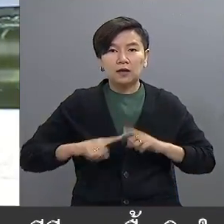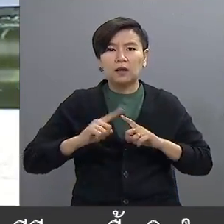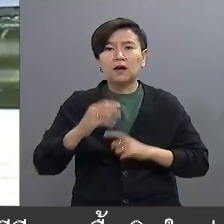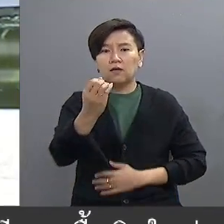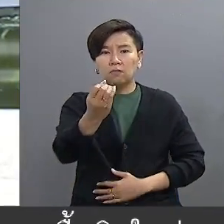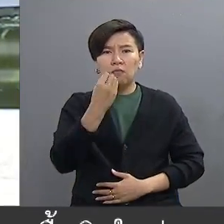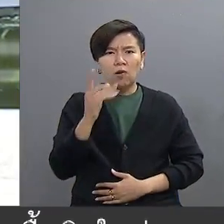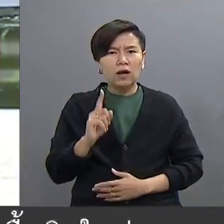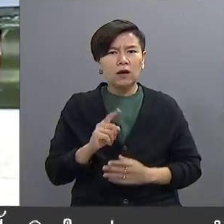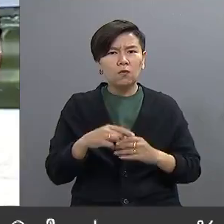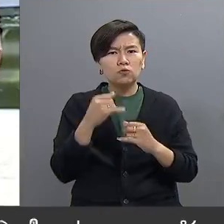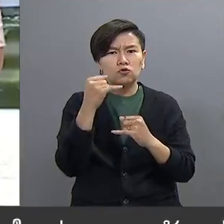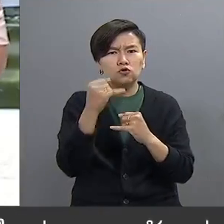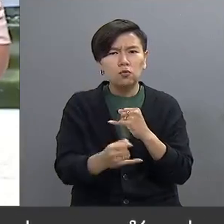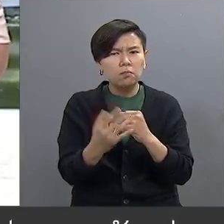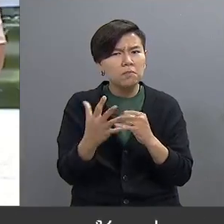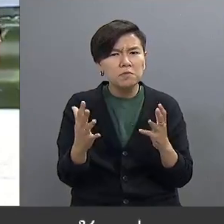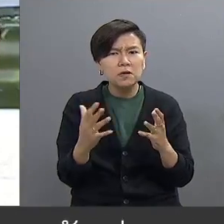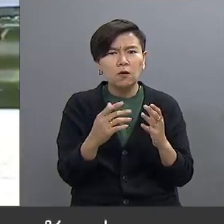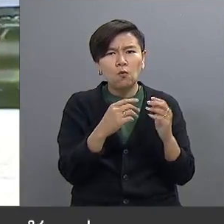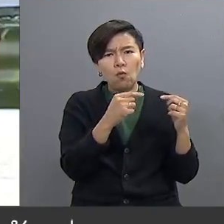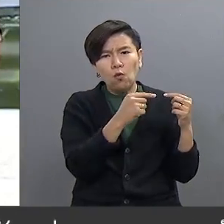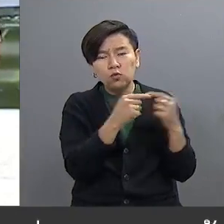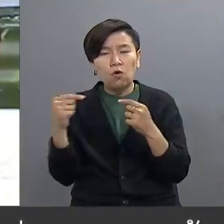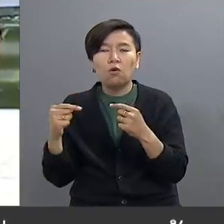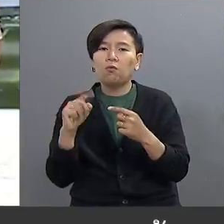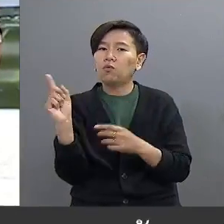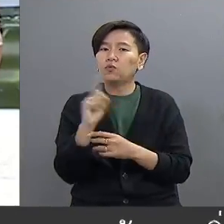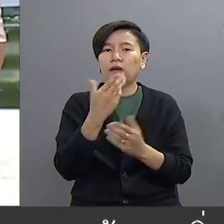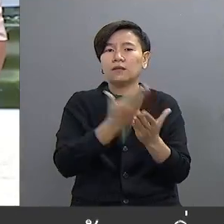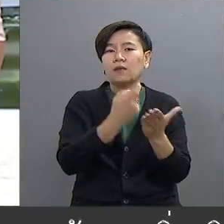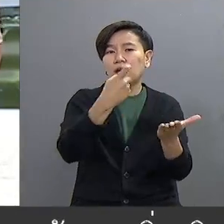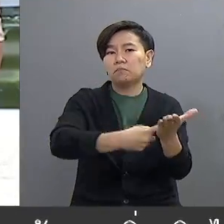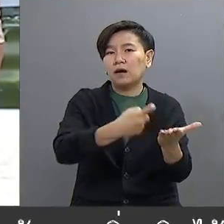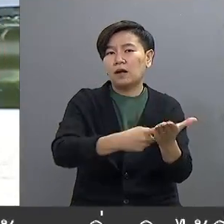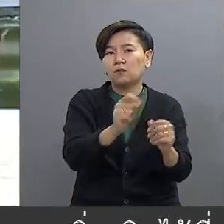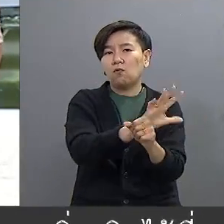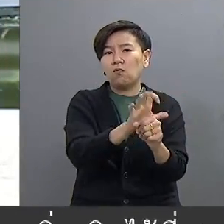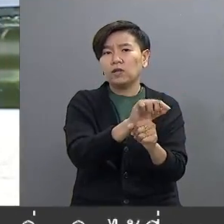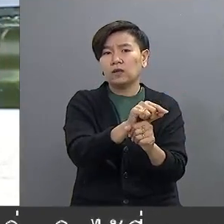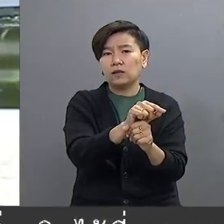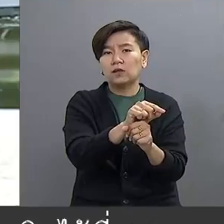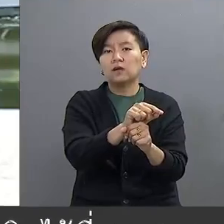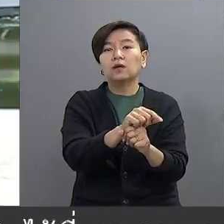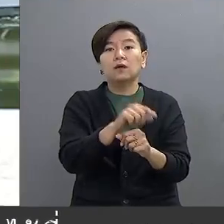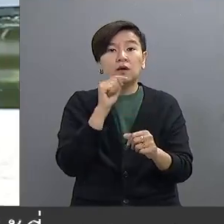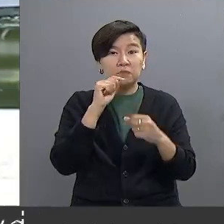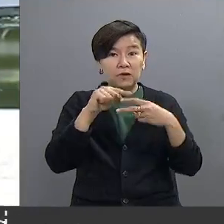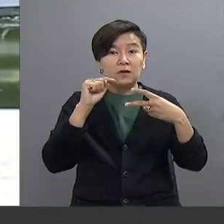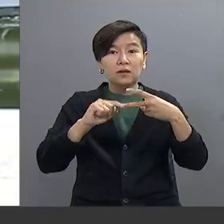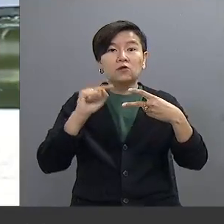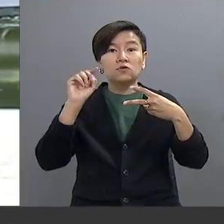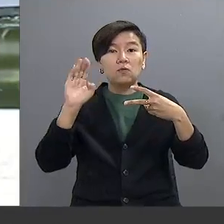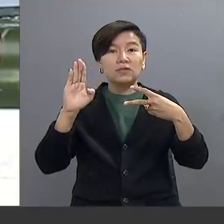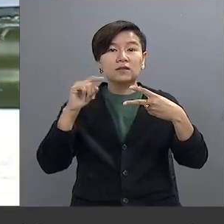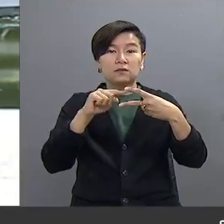ของผู้เอาประกันภัยโควิด-19 นะคะอันนี้เป็นของบริษัทอาคเนประกันภัยแล้วก็ไทยประกันภัยค่ะคุณผู้ชมมาดูความ